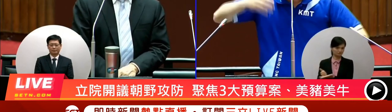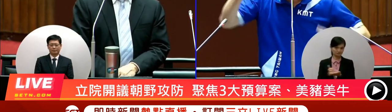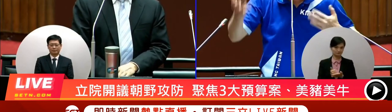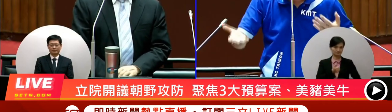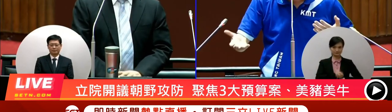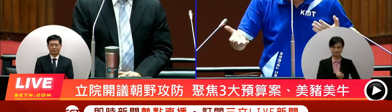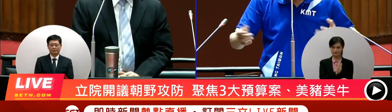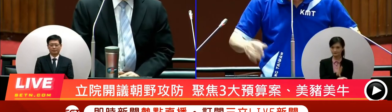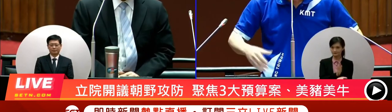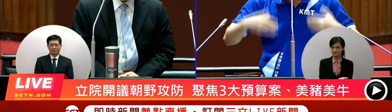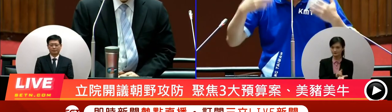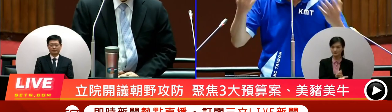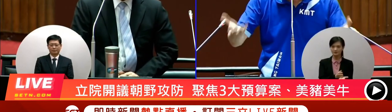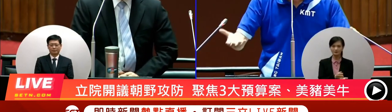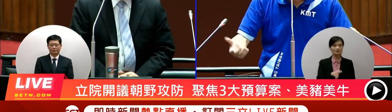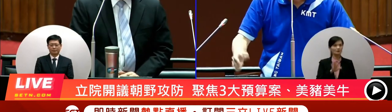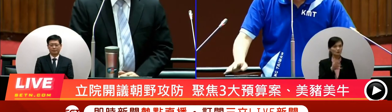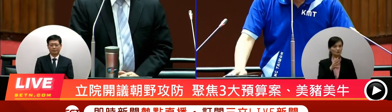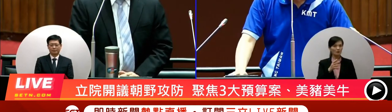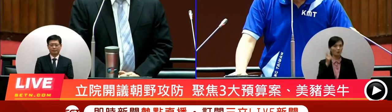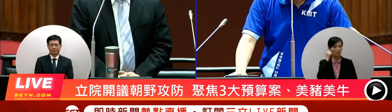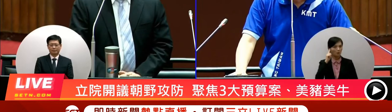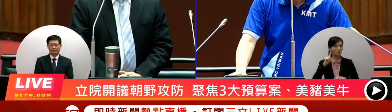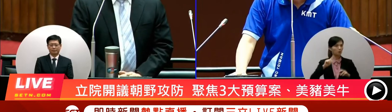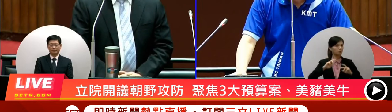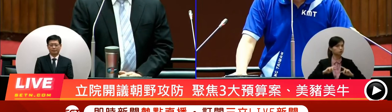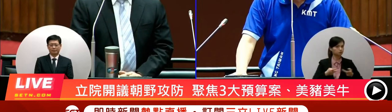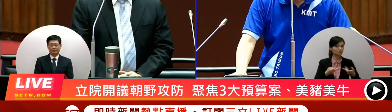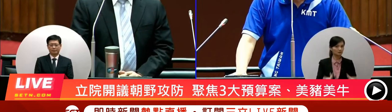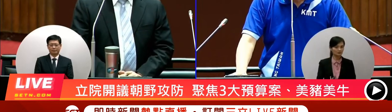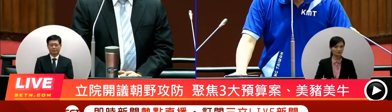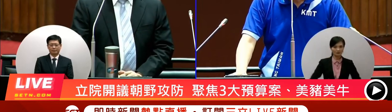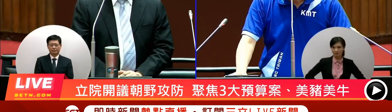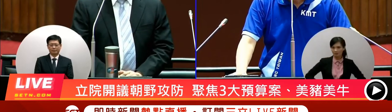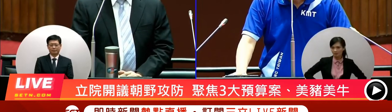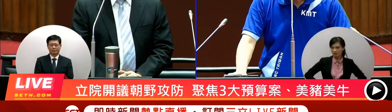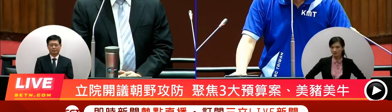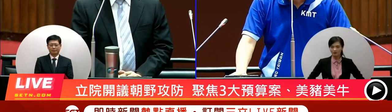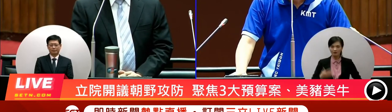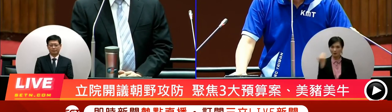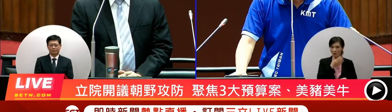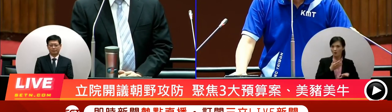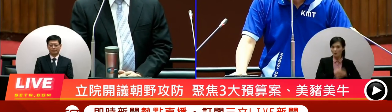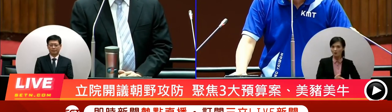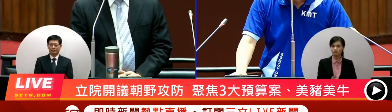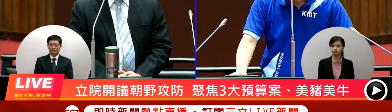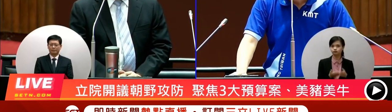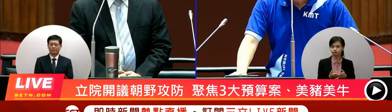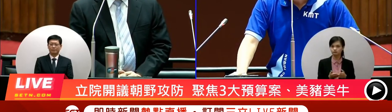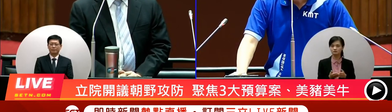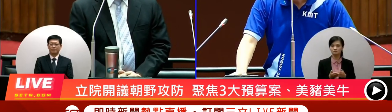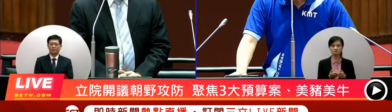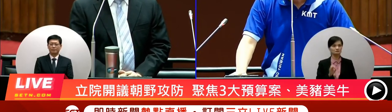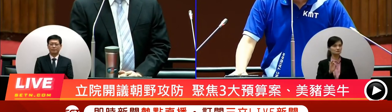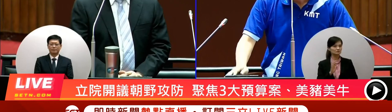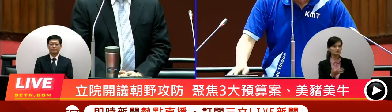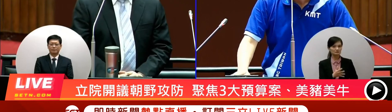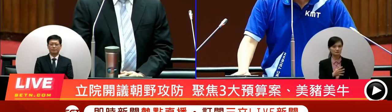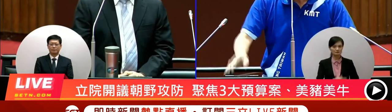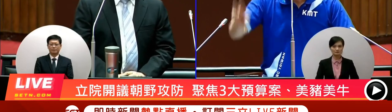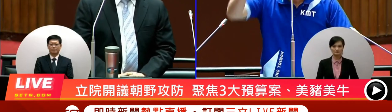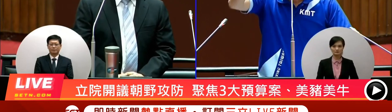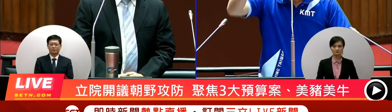为什么他改变，为什么他要这么急的通过这样争议的美猪进